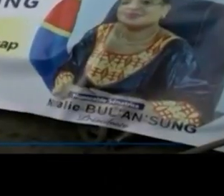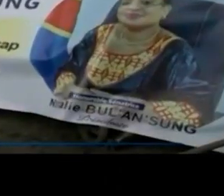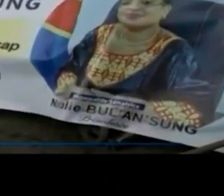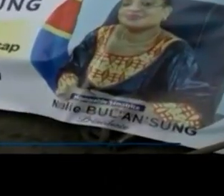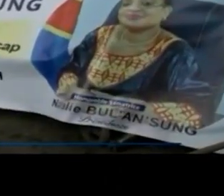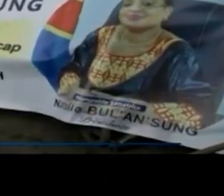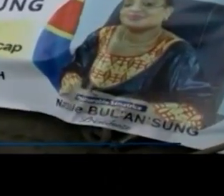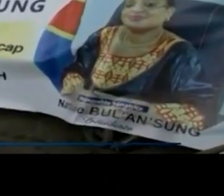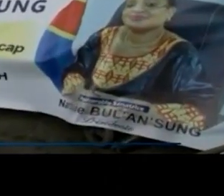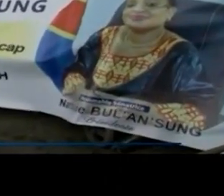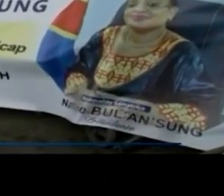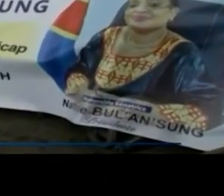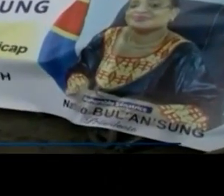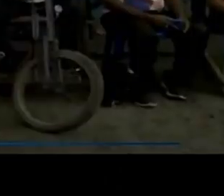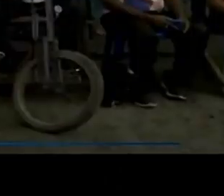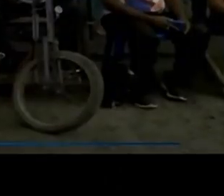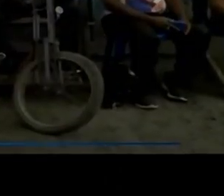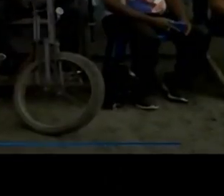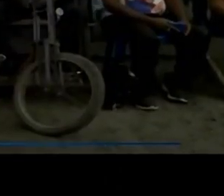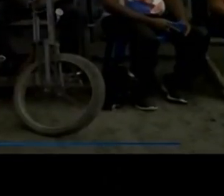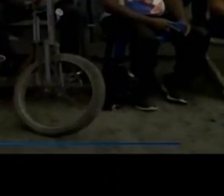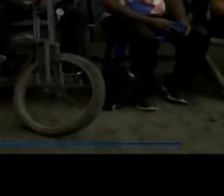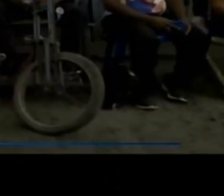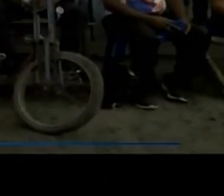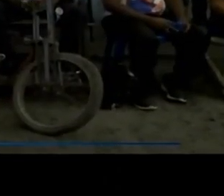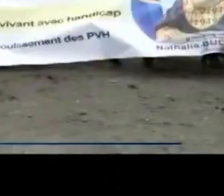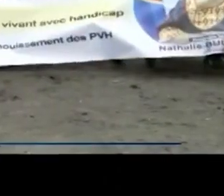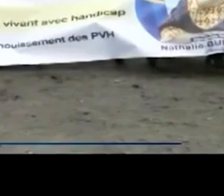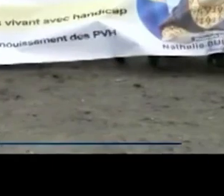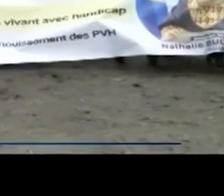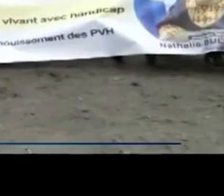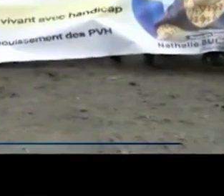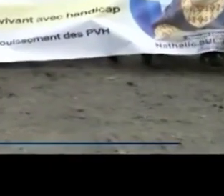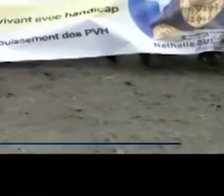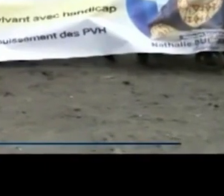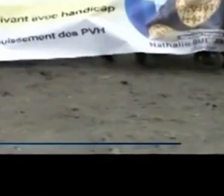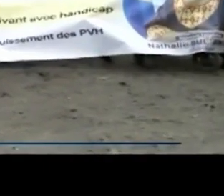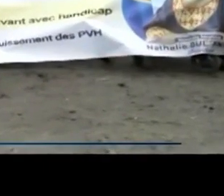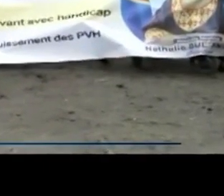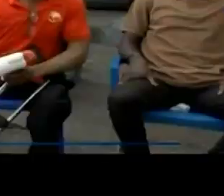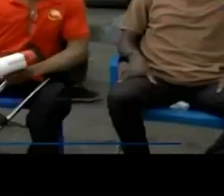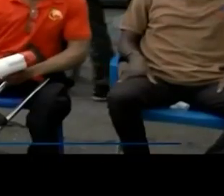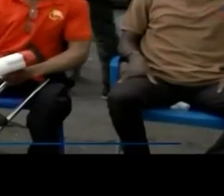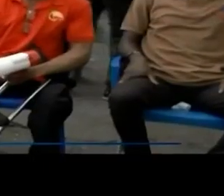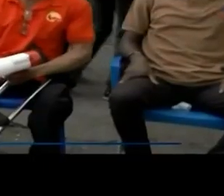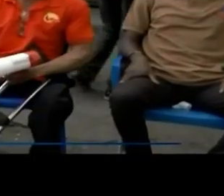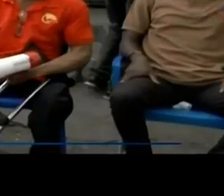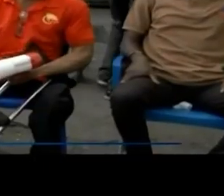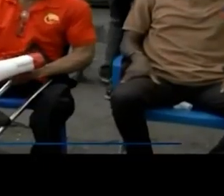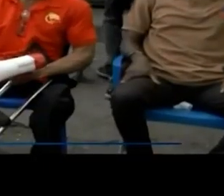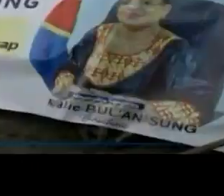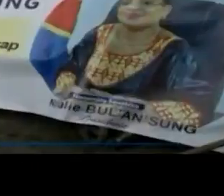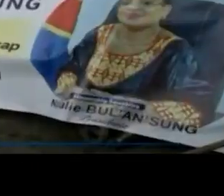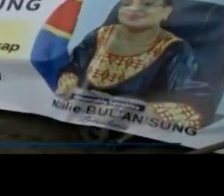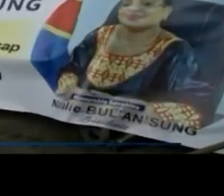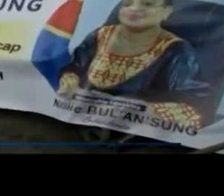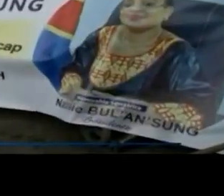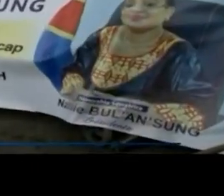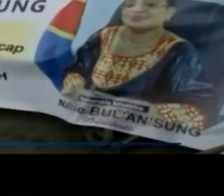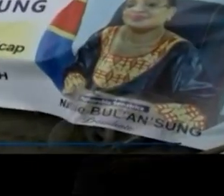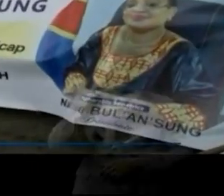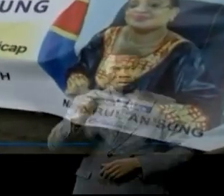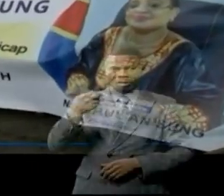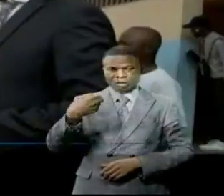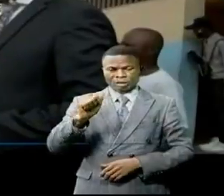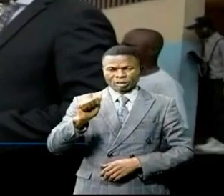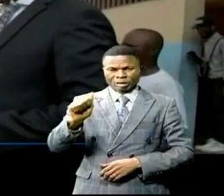nationales lancé par la première dame de la République démocratique du Congo, Denise Nyakero Tshisekedi, la fondation Nathalie Boulansung s'est